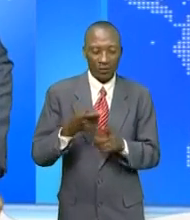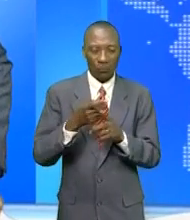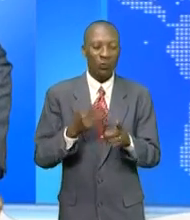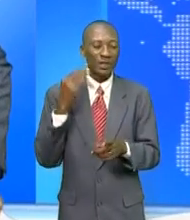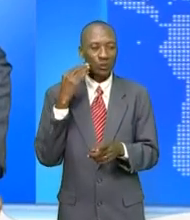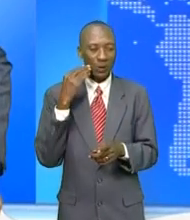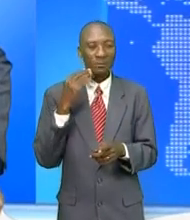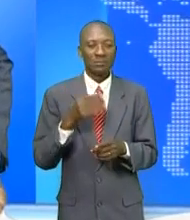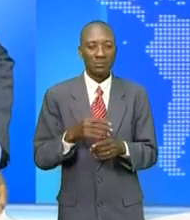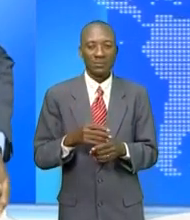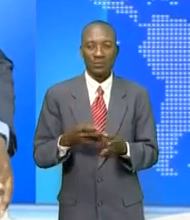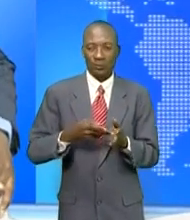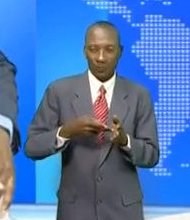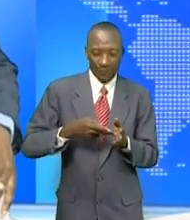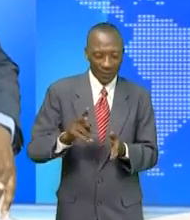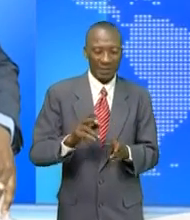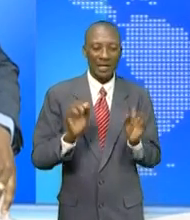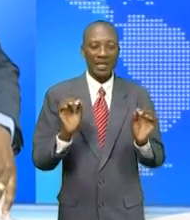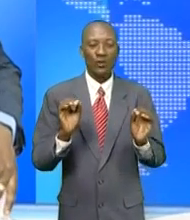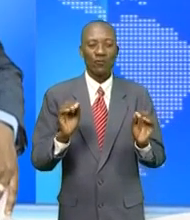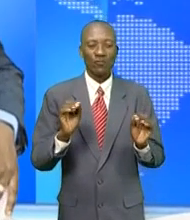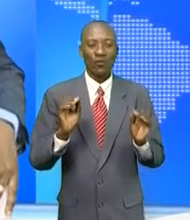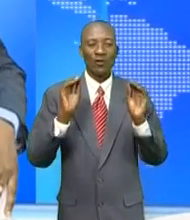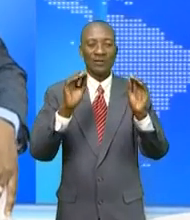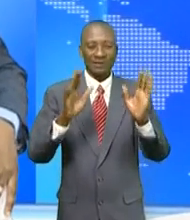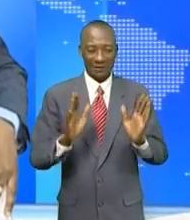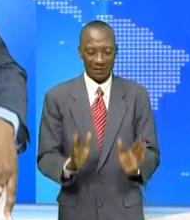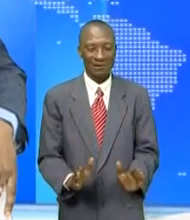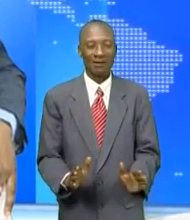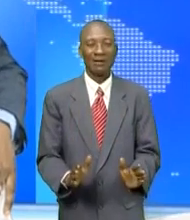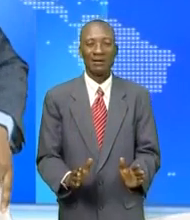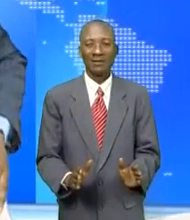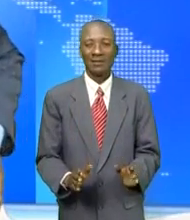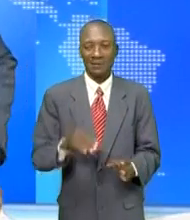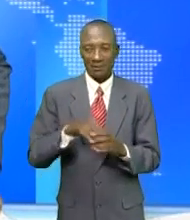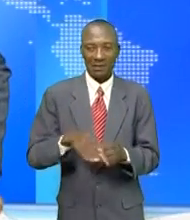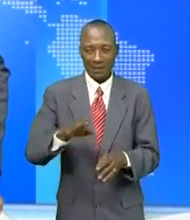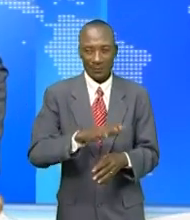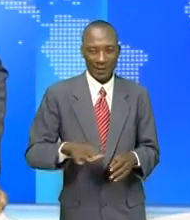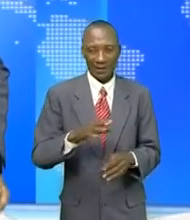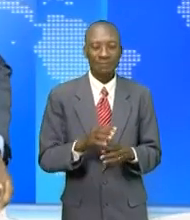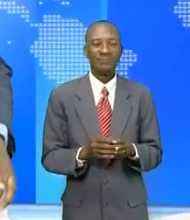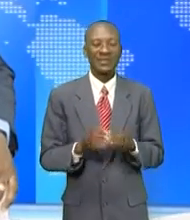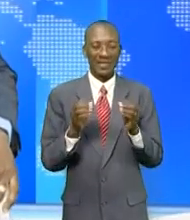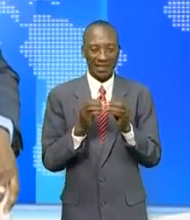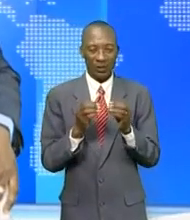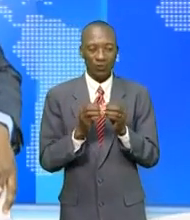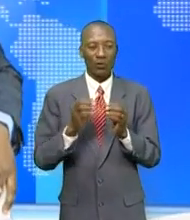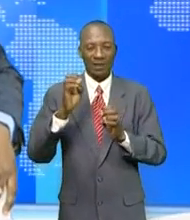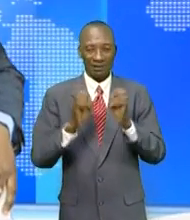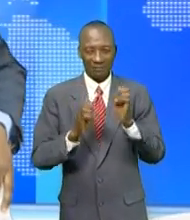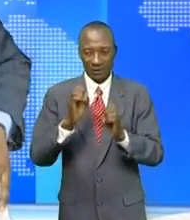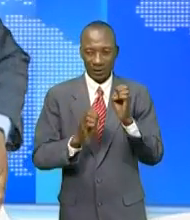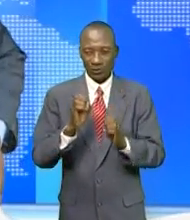par les ministres de l'enseignement primaire, secondaire et technique, Tony Mwaba, à l'issue de la réunion d'évaluation qui se tiendra désormais